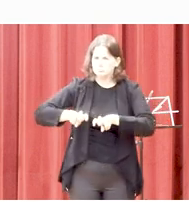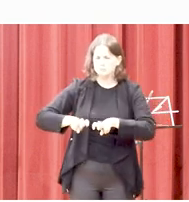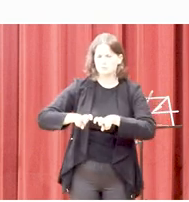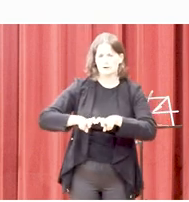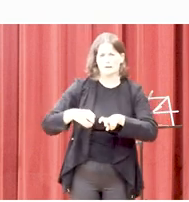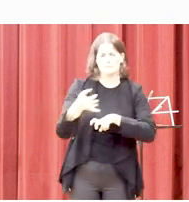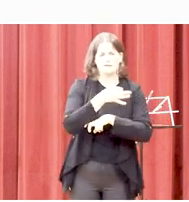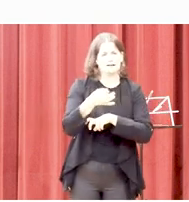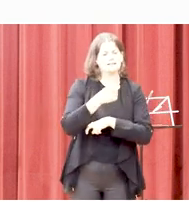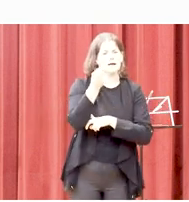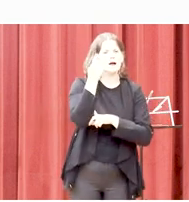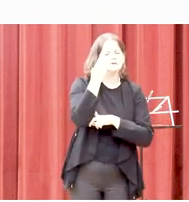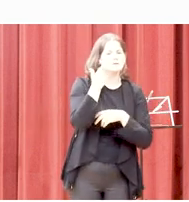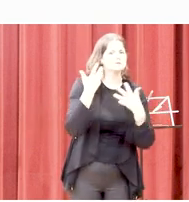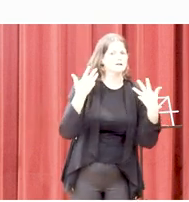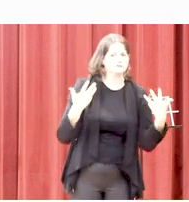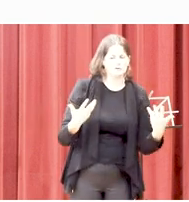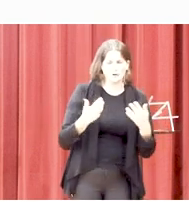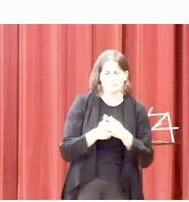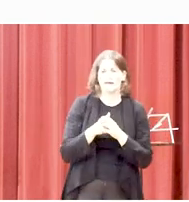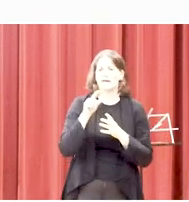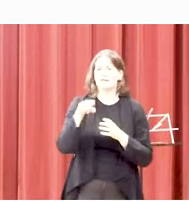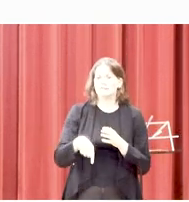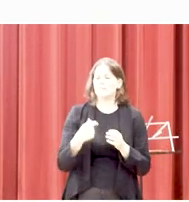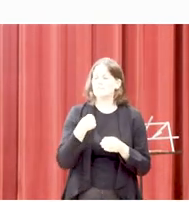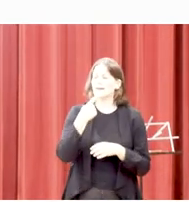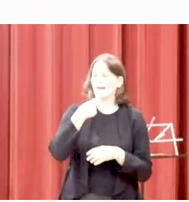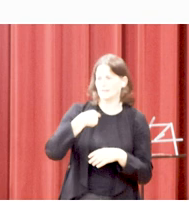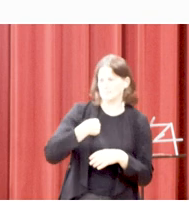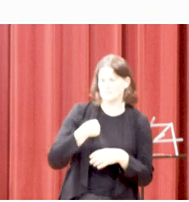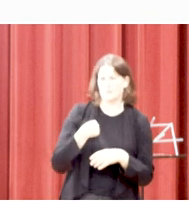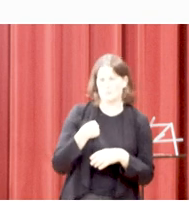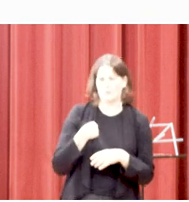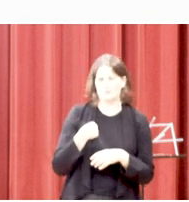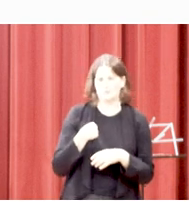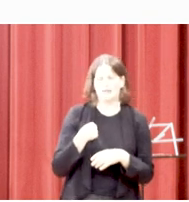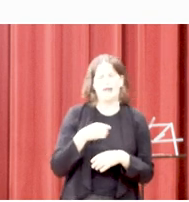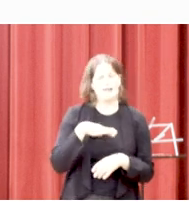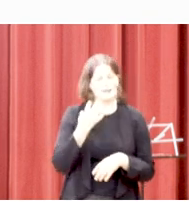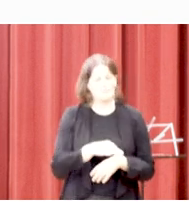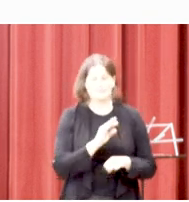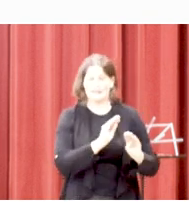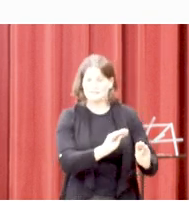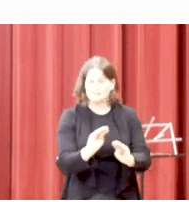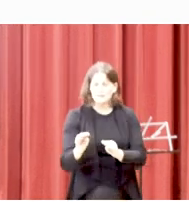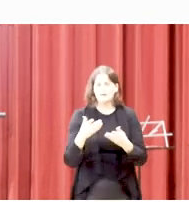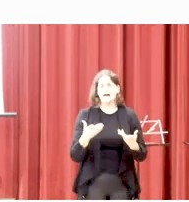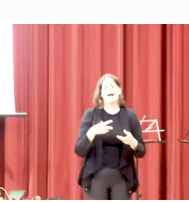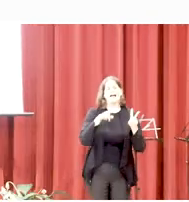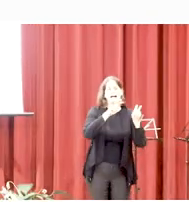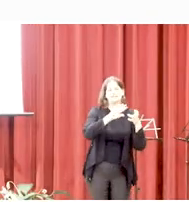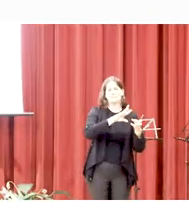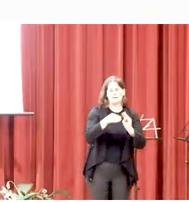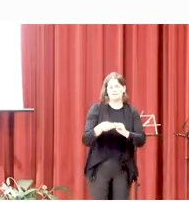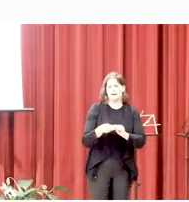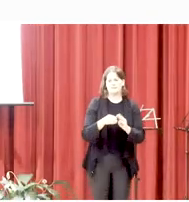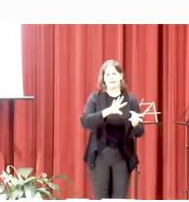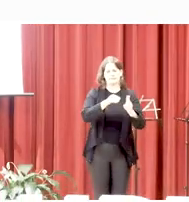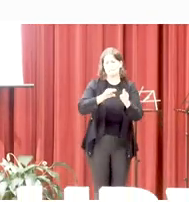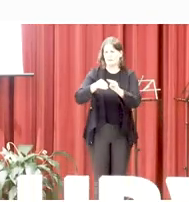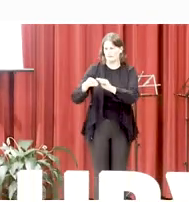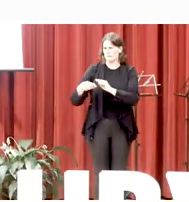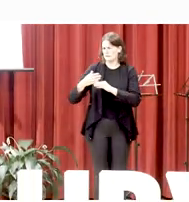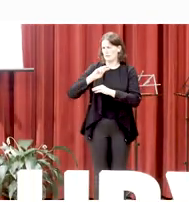el temari, ajustem no sé què. Si tenen algun hores addicionals. Aparentment, dius, que eficiència,